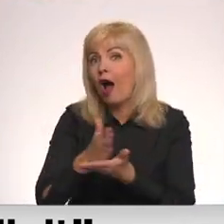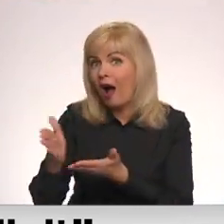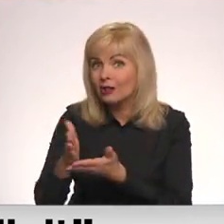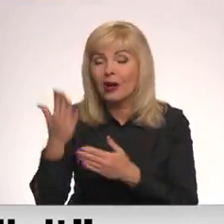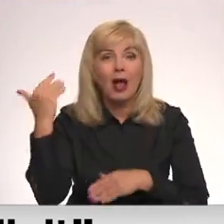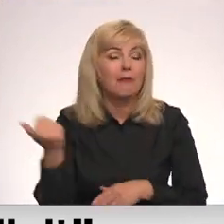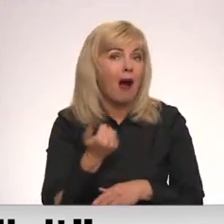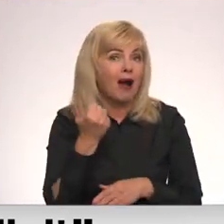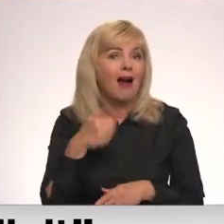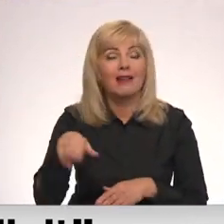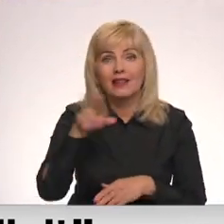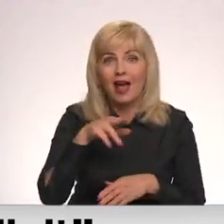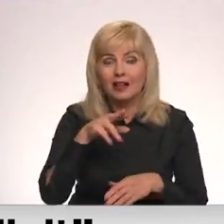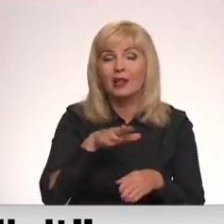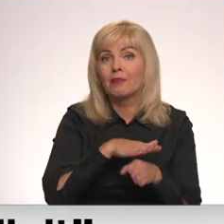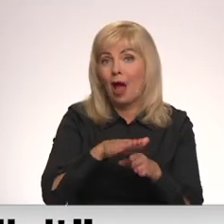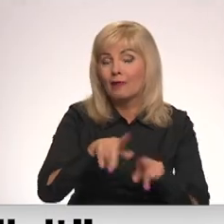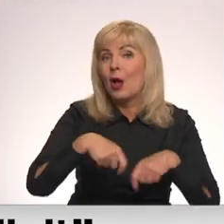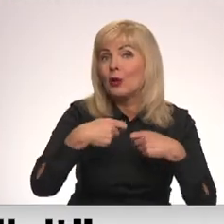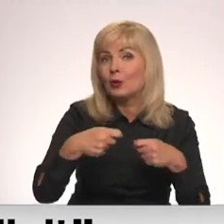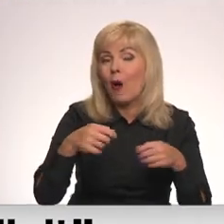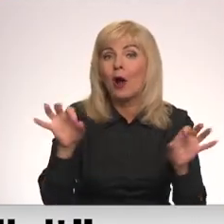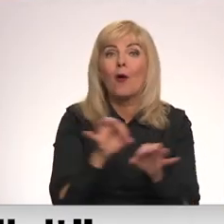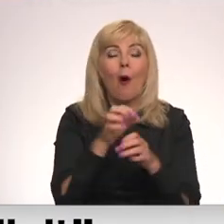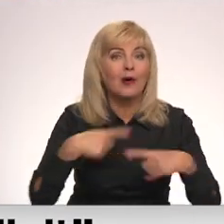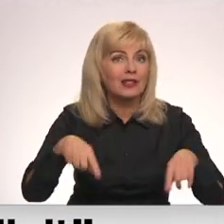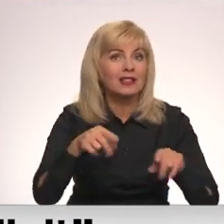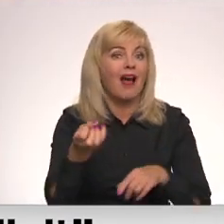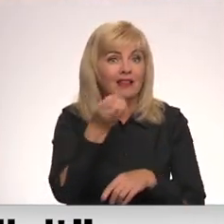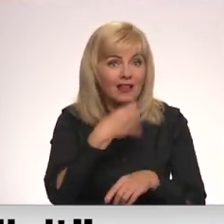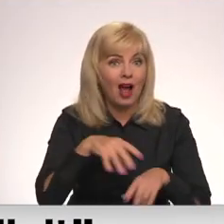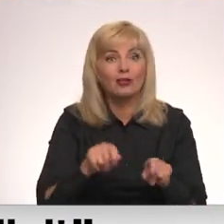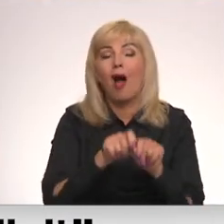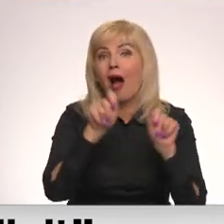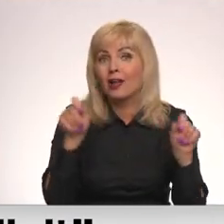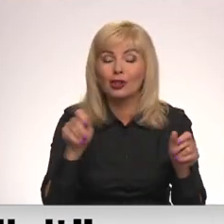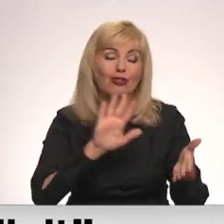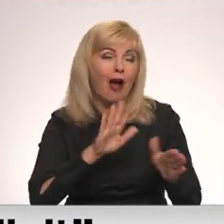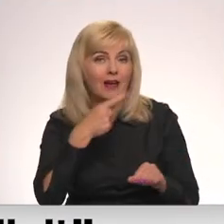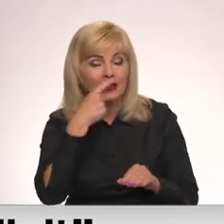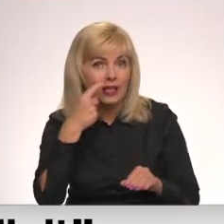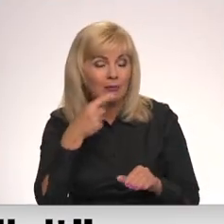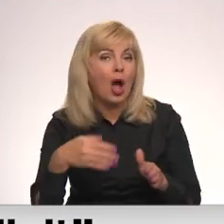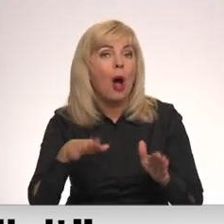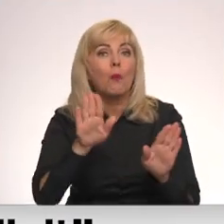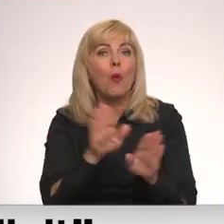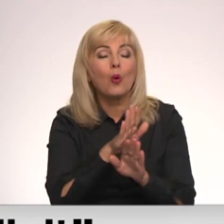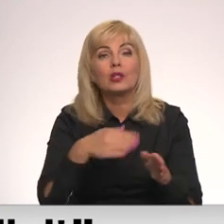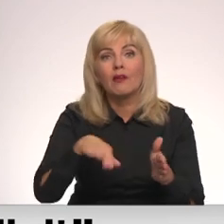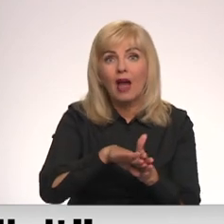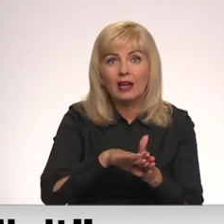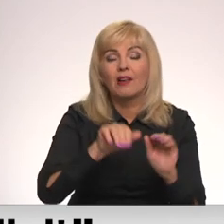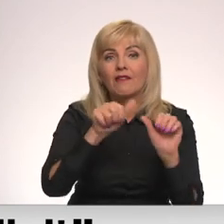gada decembrī eksploatācijā nodotā koncertdārzā atklāšanas koncertu programma ar aptuveni 100 mūziķu piedalīšanos veidojas